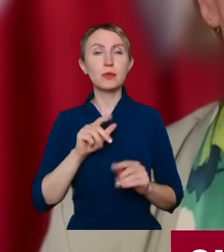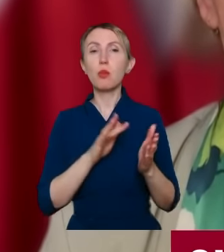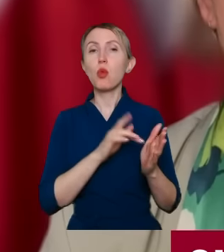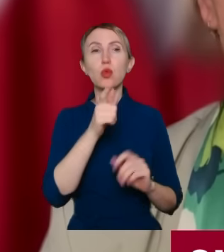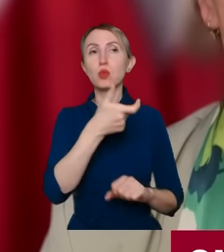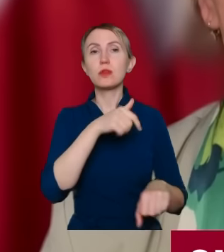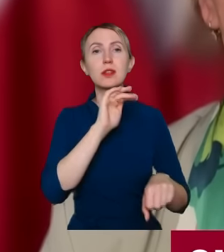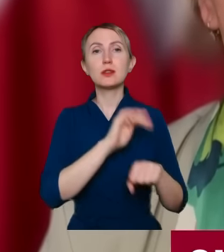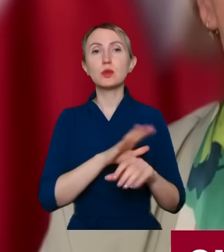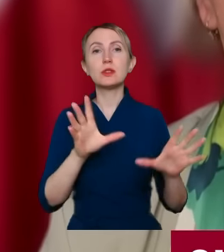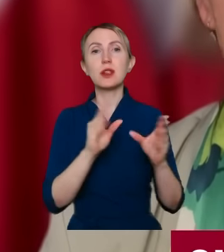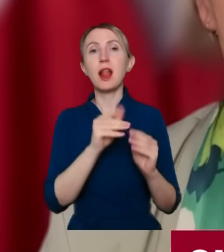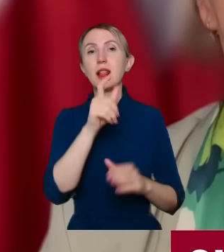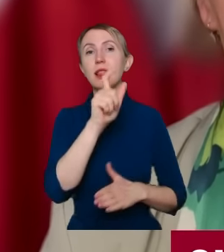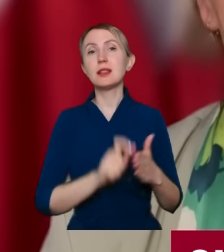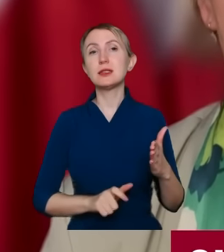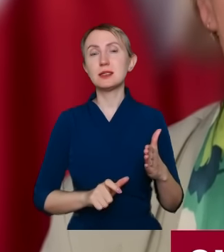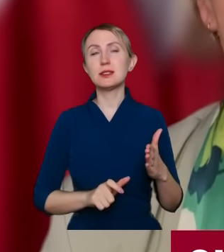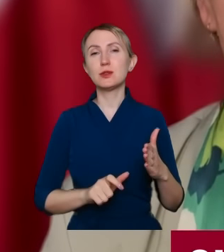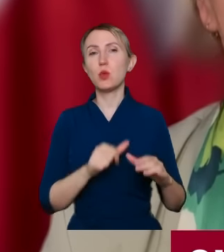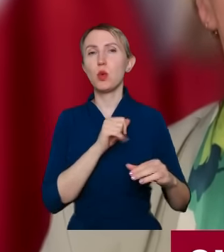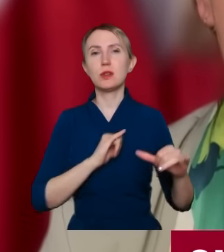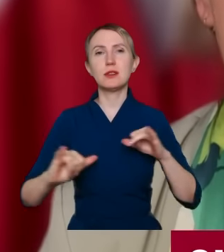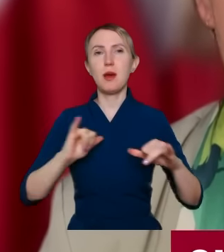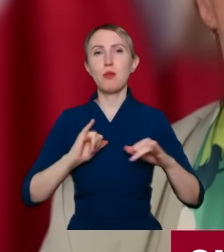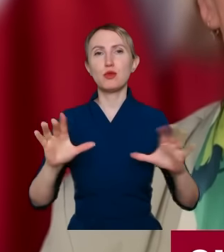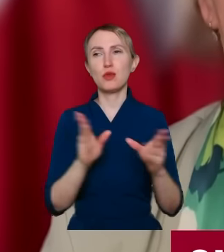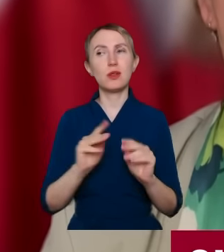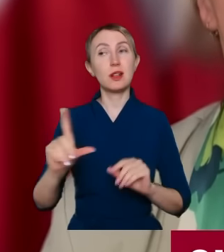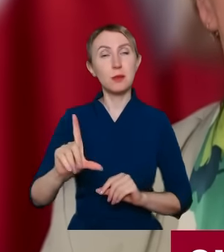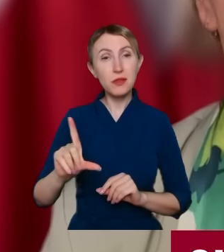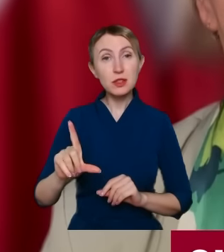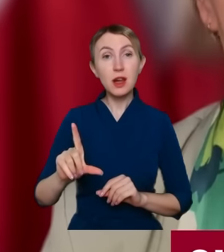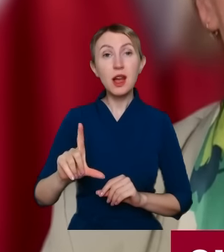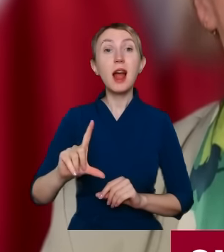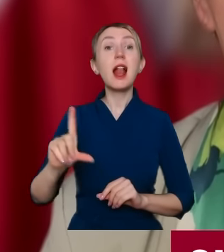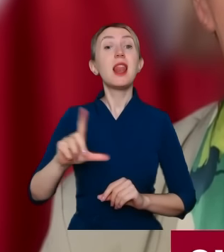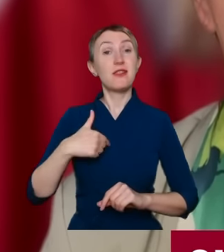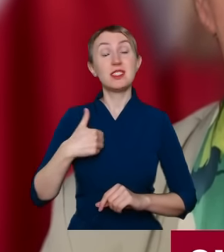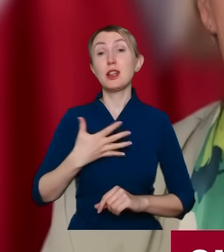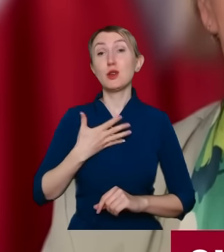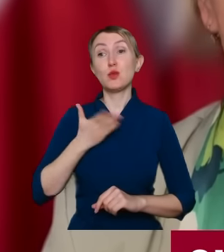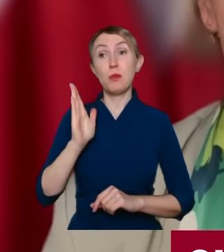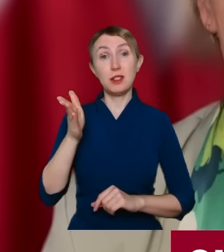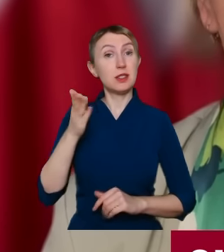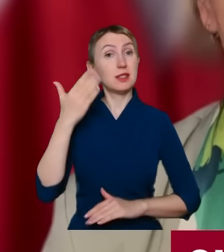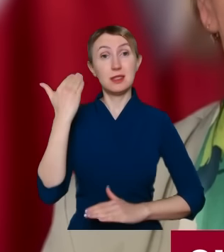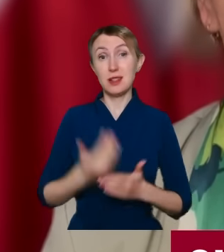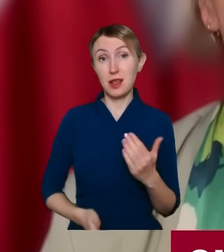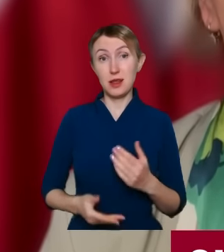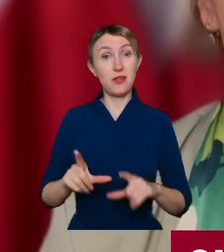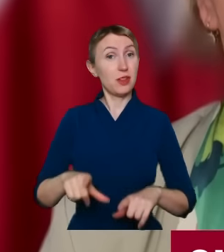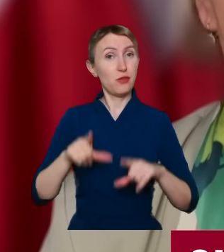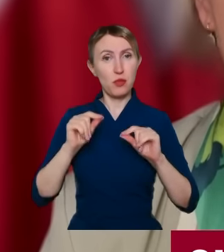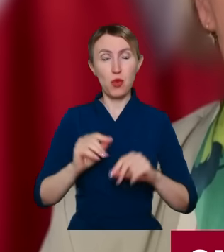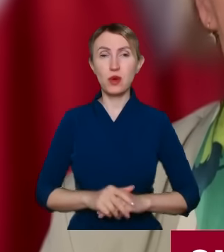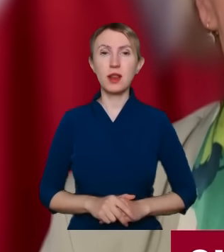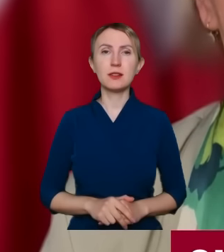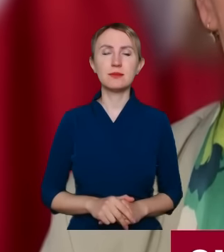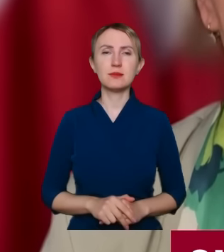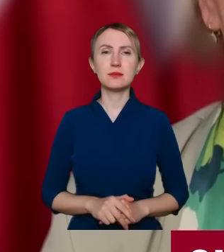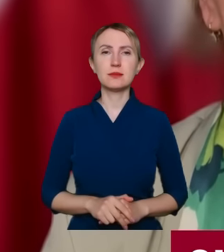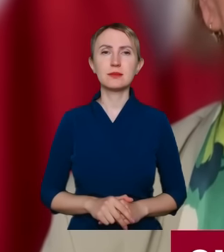na wspólne listy do samorządu z lewicą lewica Moim zdaniem poniesie ogromną klęskę w tych wyborach i